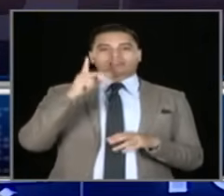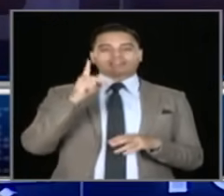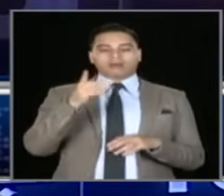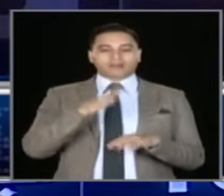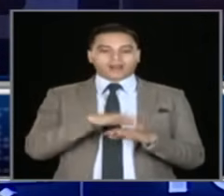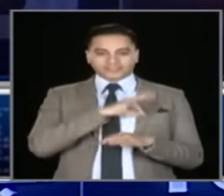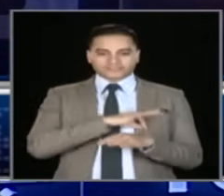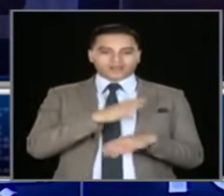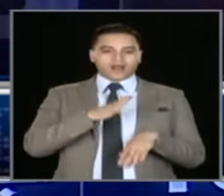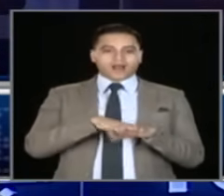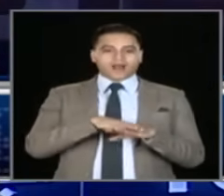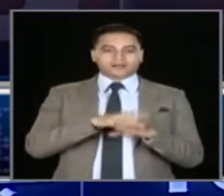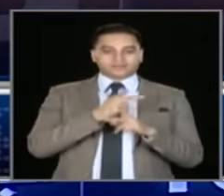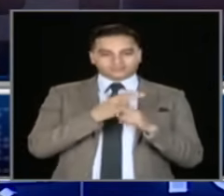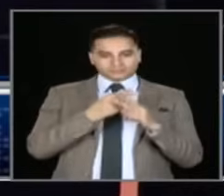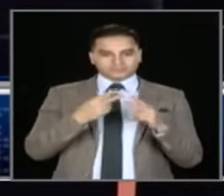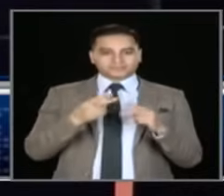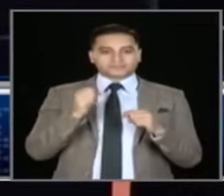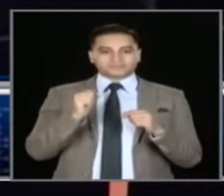أحد العناصر، فما هو؟